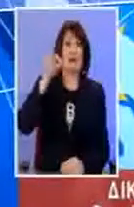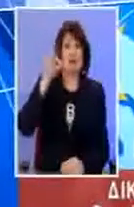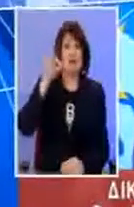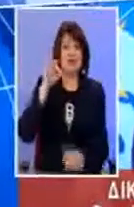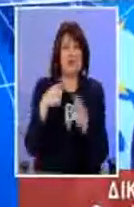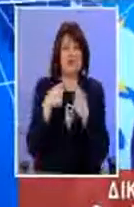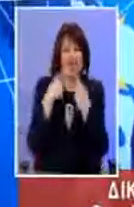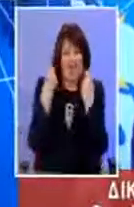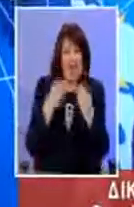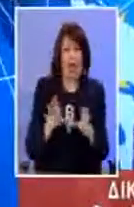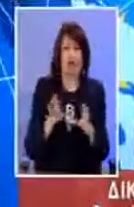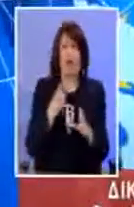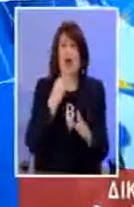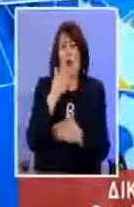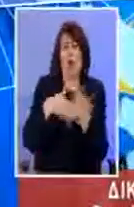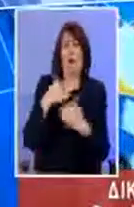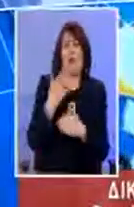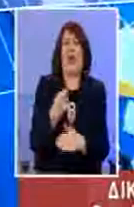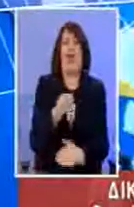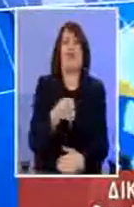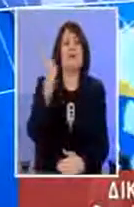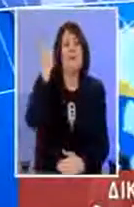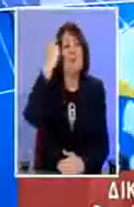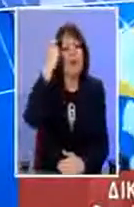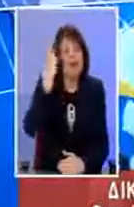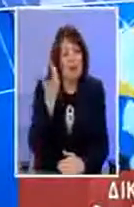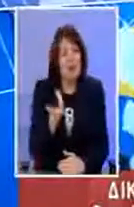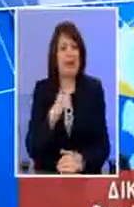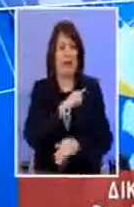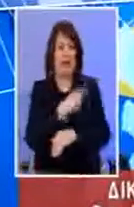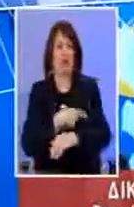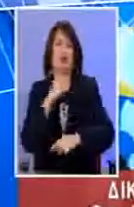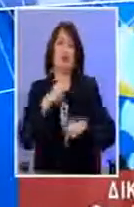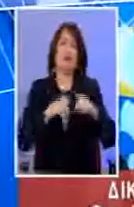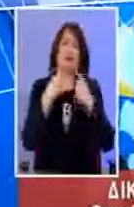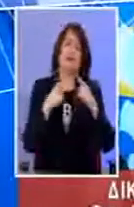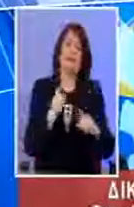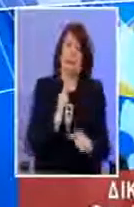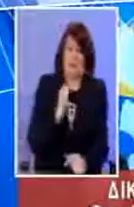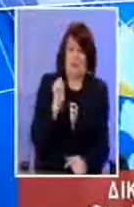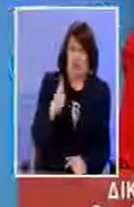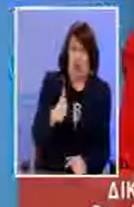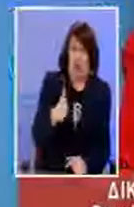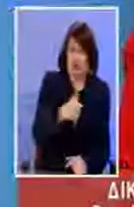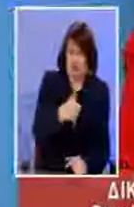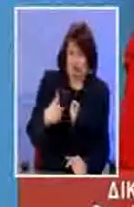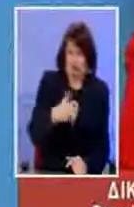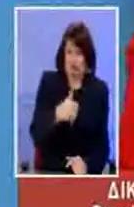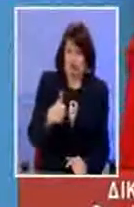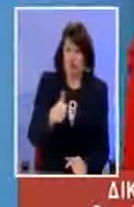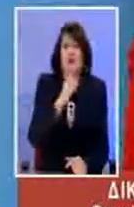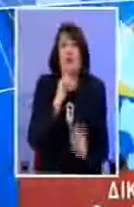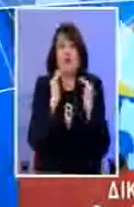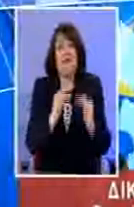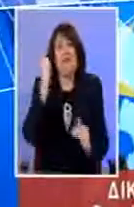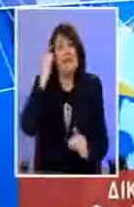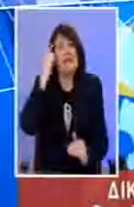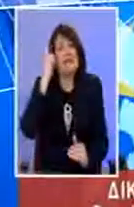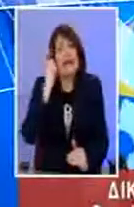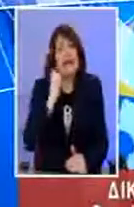της αναπηρίας. Άλλες πνευματικές και τα λοιπά ικανότητες. Γιατί απομονώνεσαι και έχουν τεράστια σημασία. Επομένως, η νέα τεχνολογία